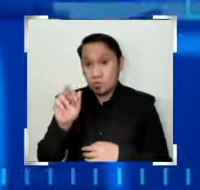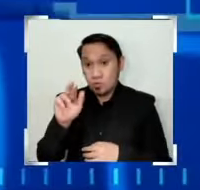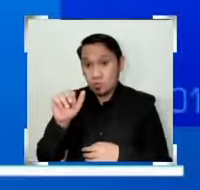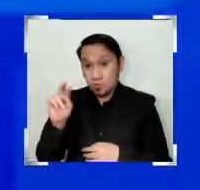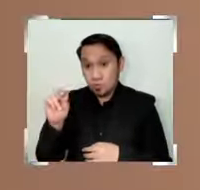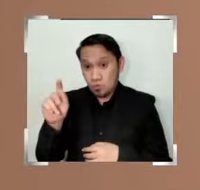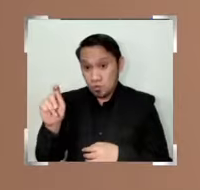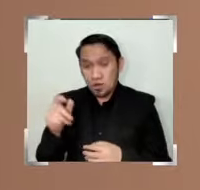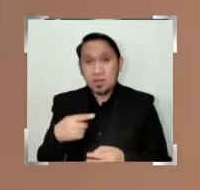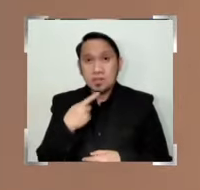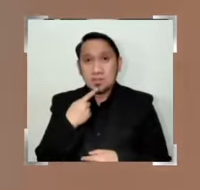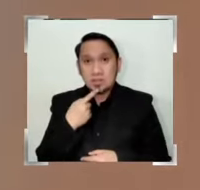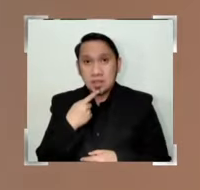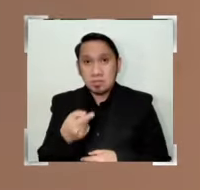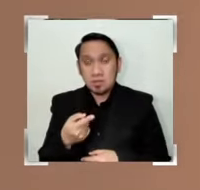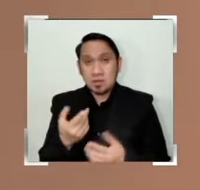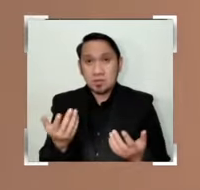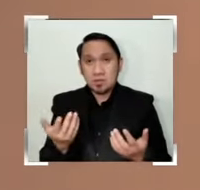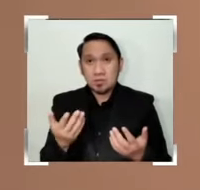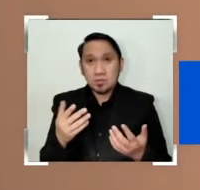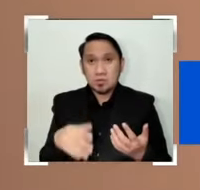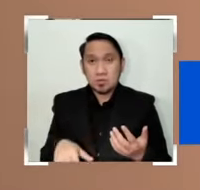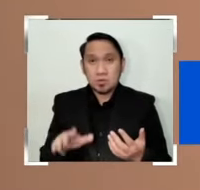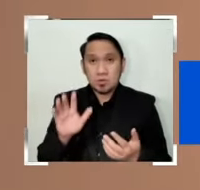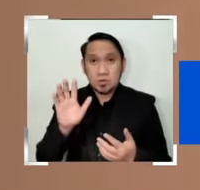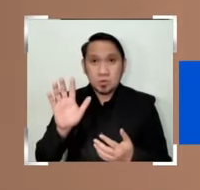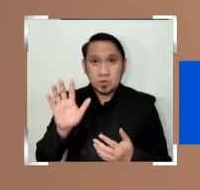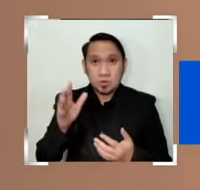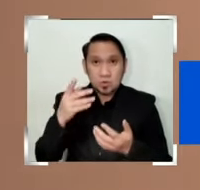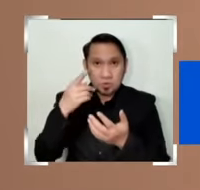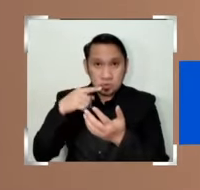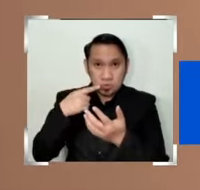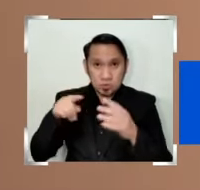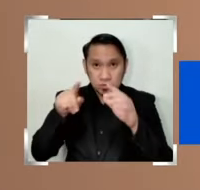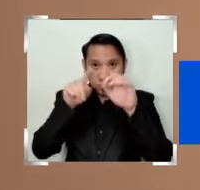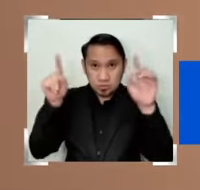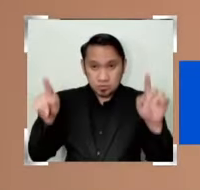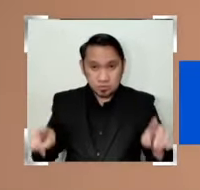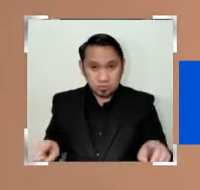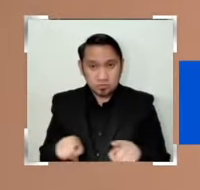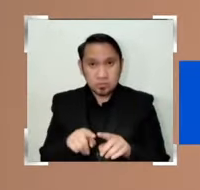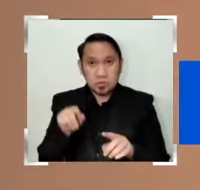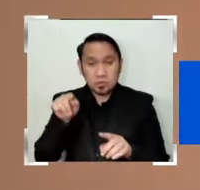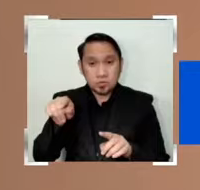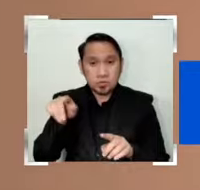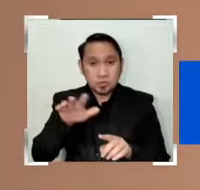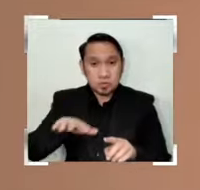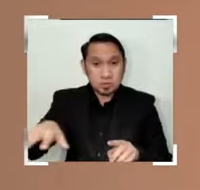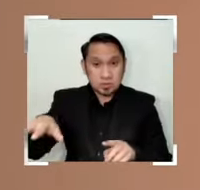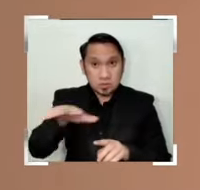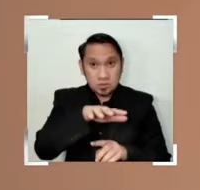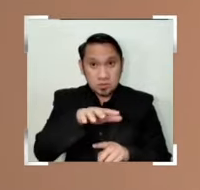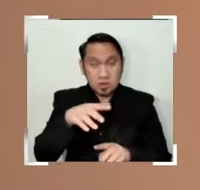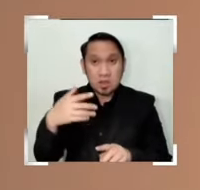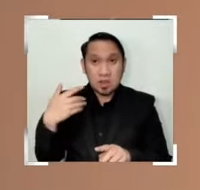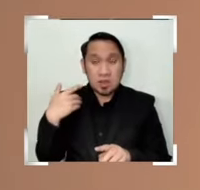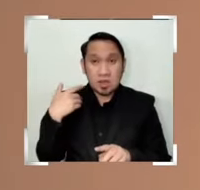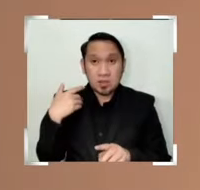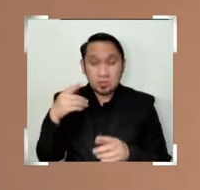nito, mga premises, 5 po ang subject premises sa iba't ibang lugar. Una,